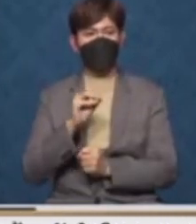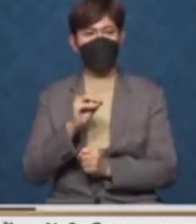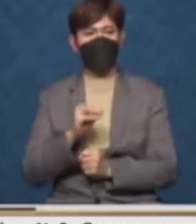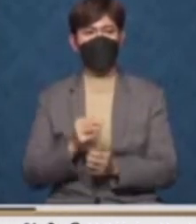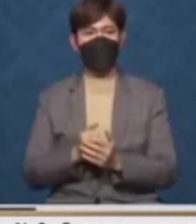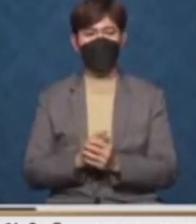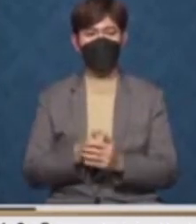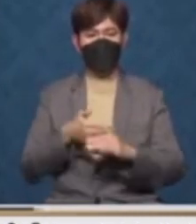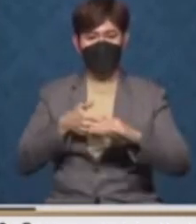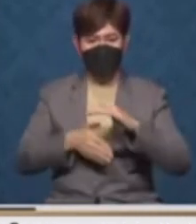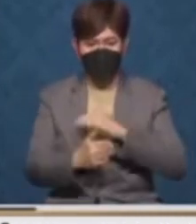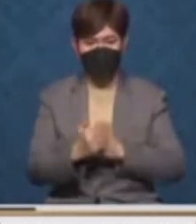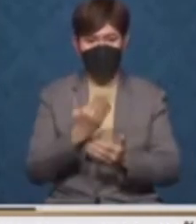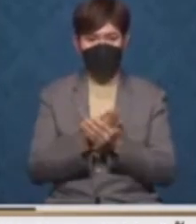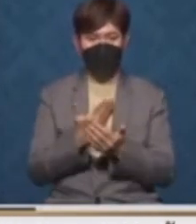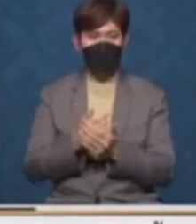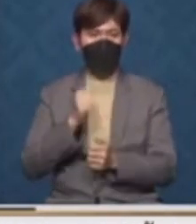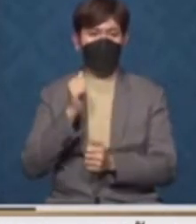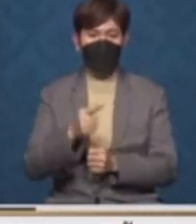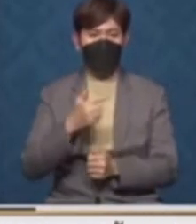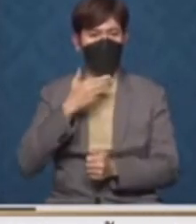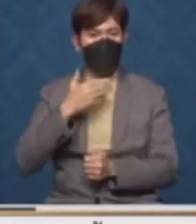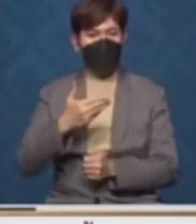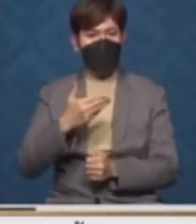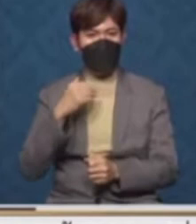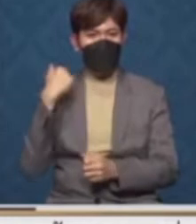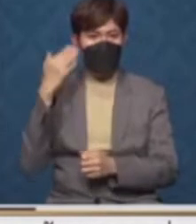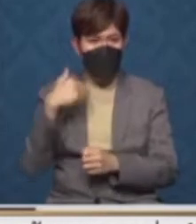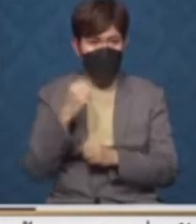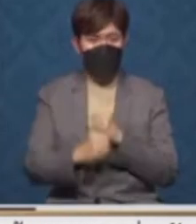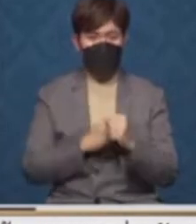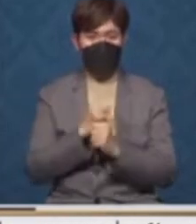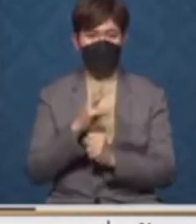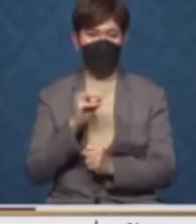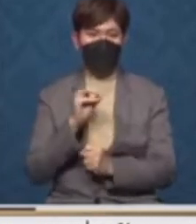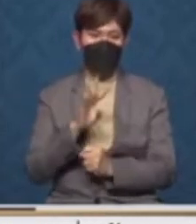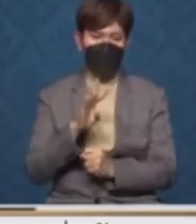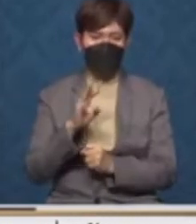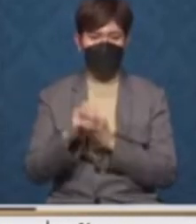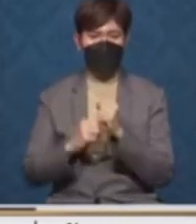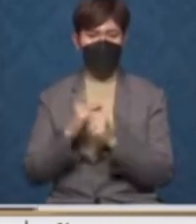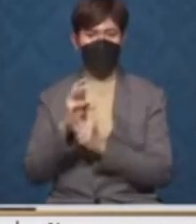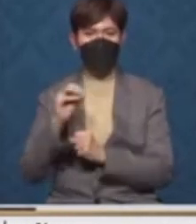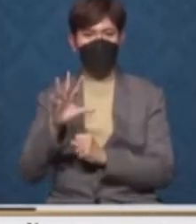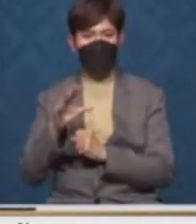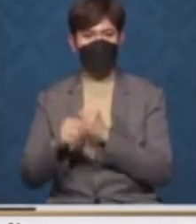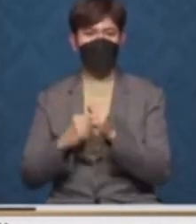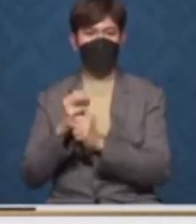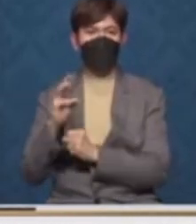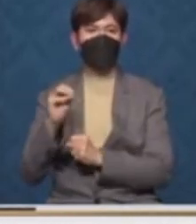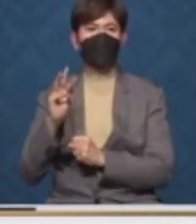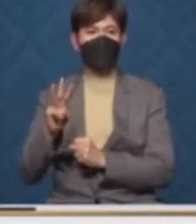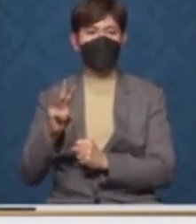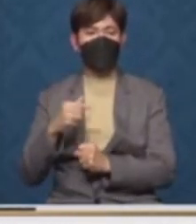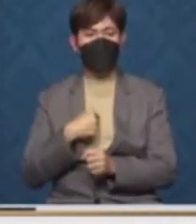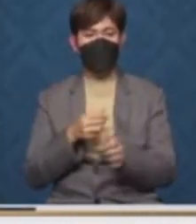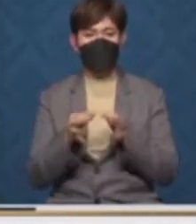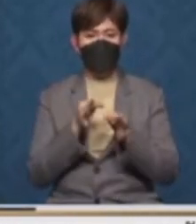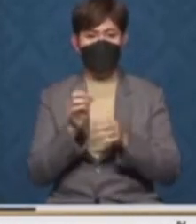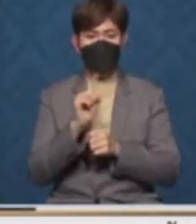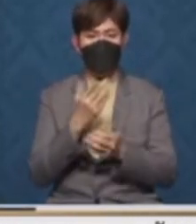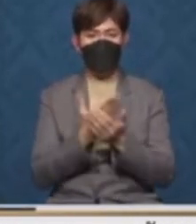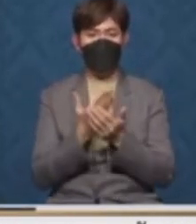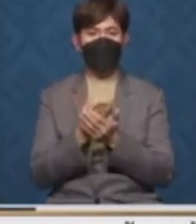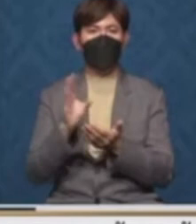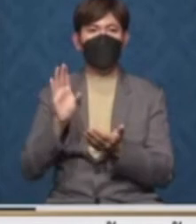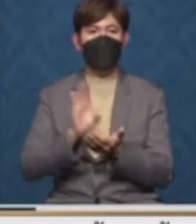ลำนี้ก็จ่ายเงินมาตลอดนะครับถึงปี64 65 66ครับนะครับผมโยงจากงบประมาณครับท่านประธาน